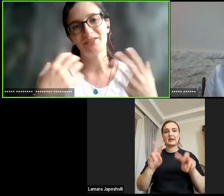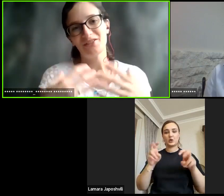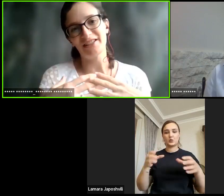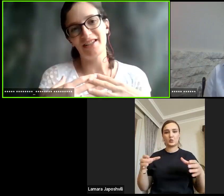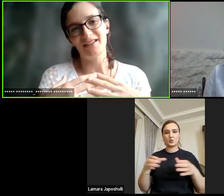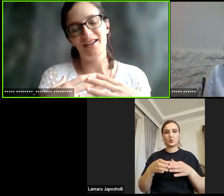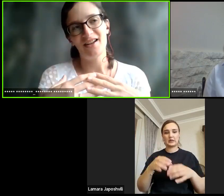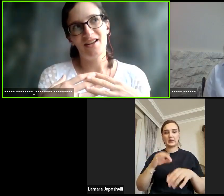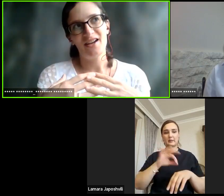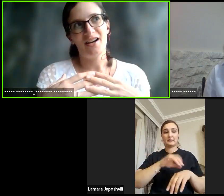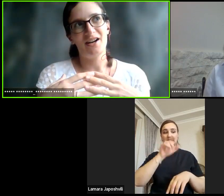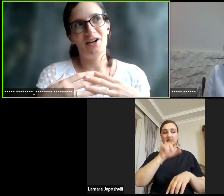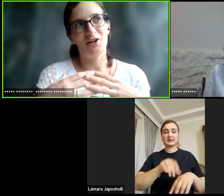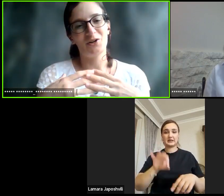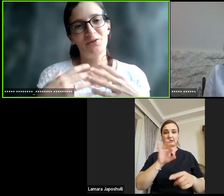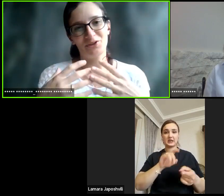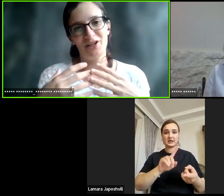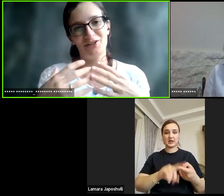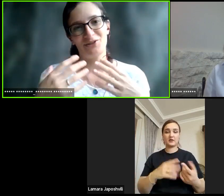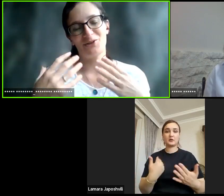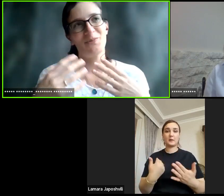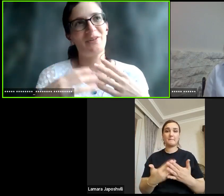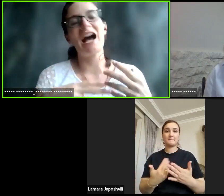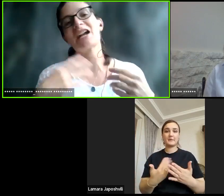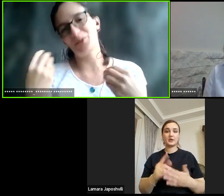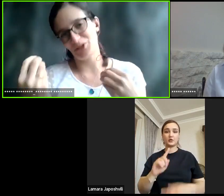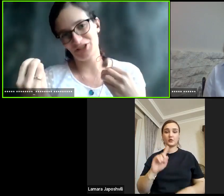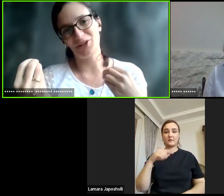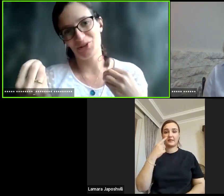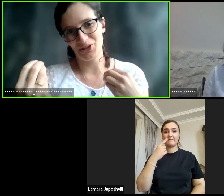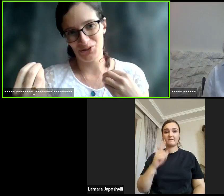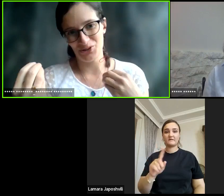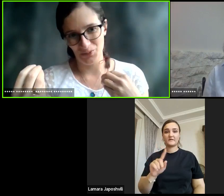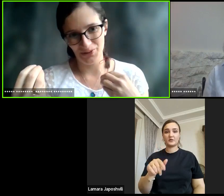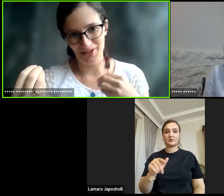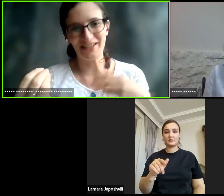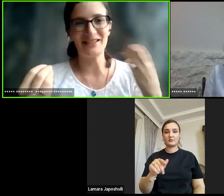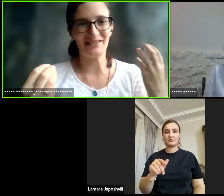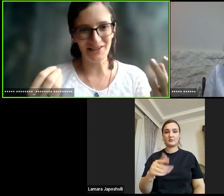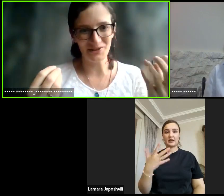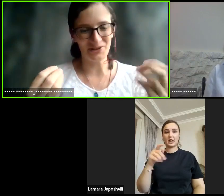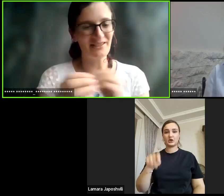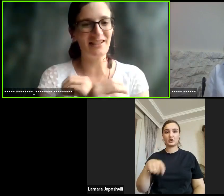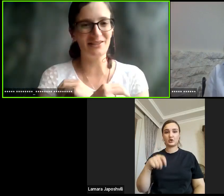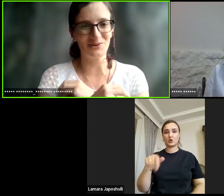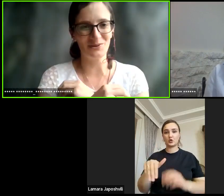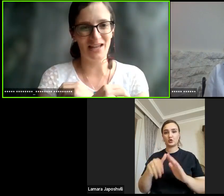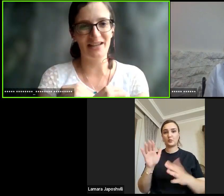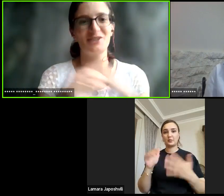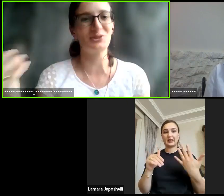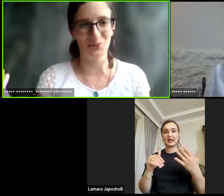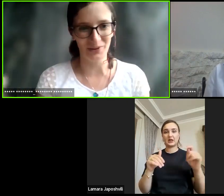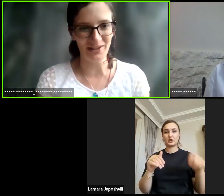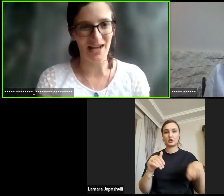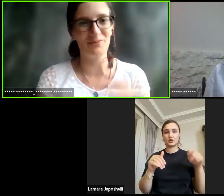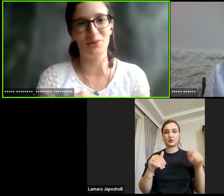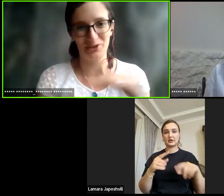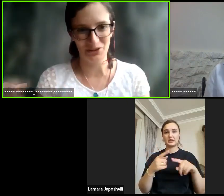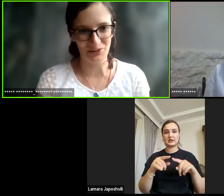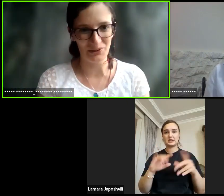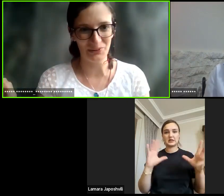რომ ვთქვათ ეხლა რომ ვთქვათ, რომ კარბონის ხელჯოხი ჯობია ხის ხელჯოხს, ეს არის სრულიად